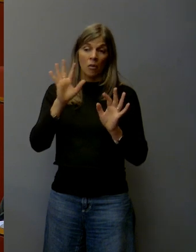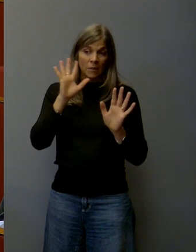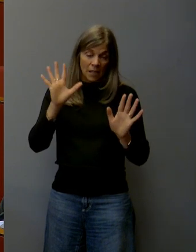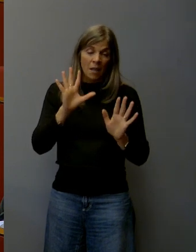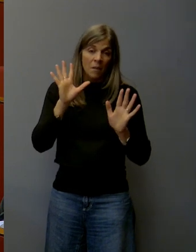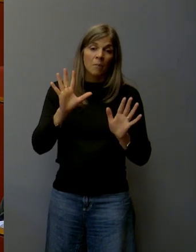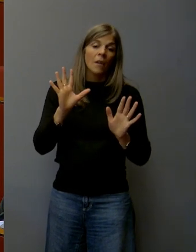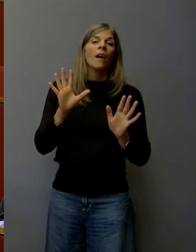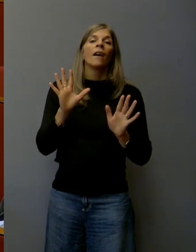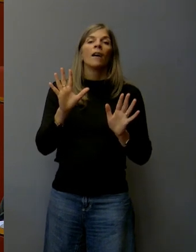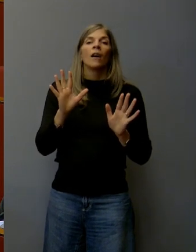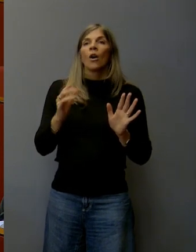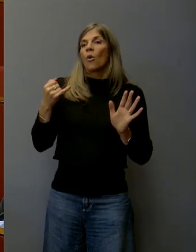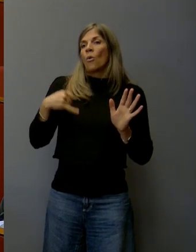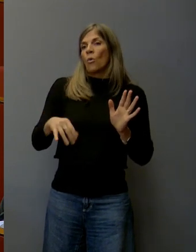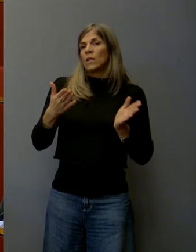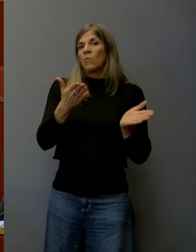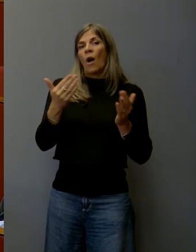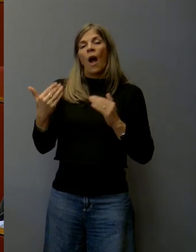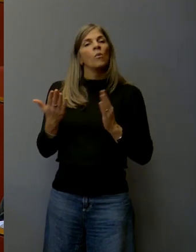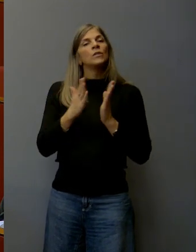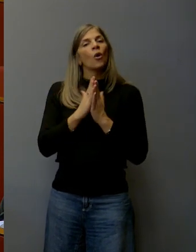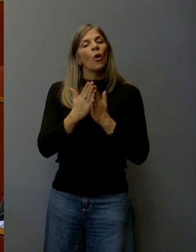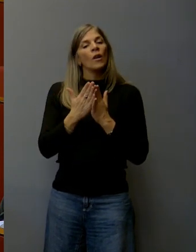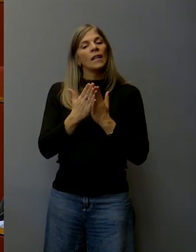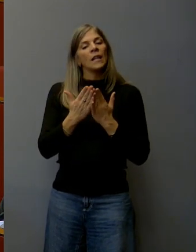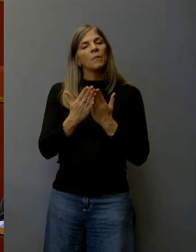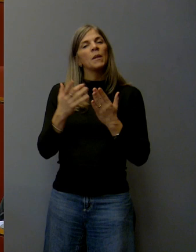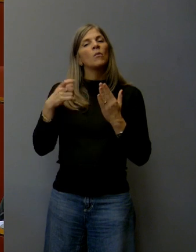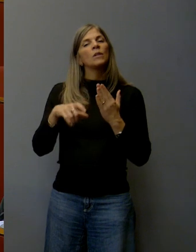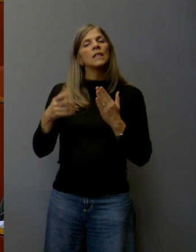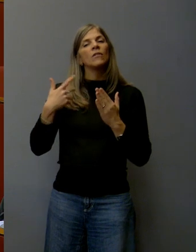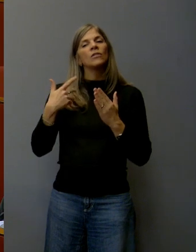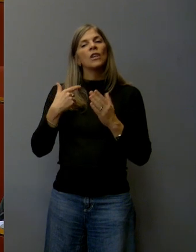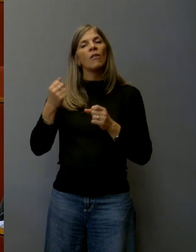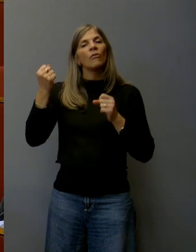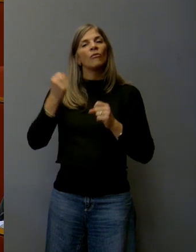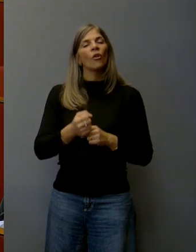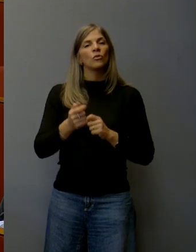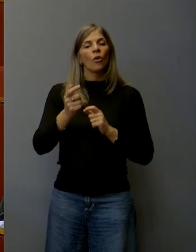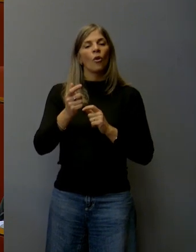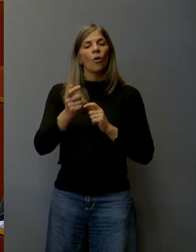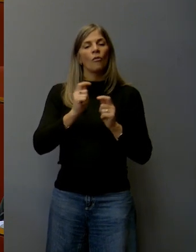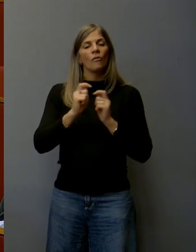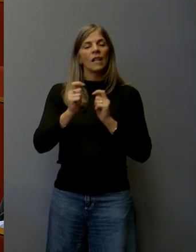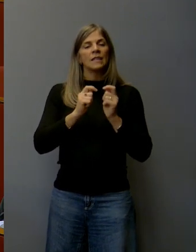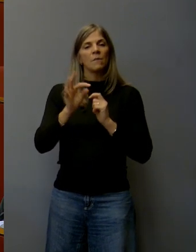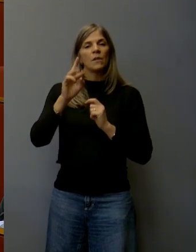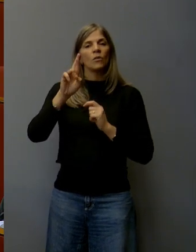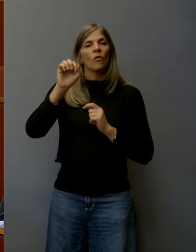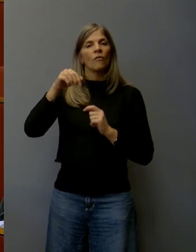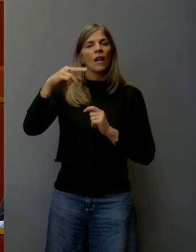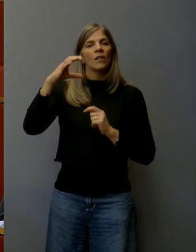e gli ultimi acquisti dei libri derivano solo dal fatto che c'è stato il fondo finanziamento Franceschini di